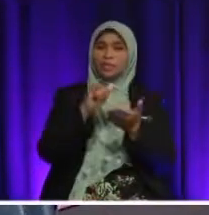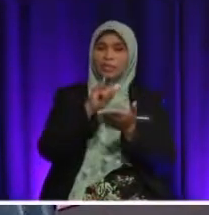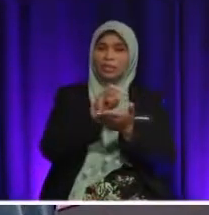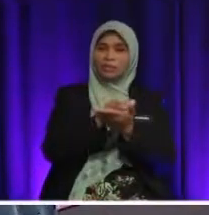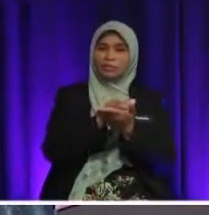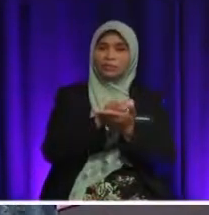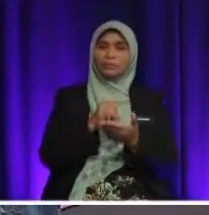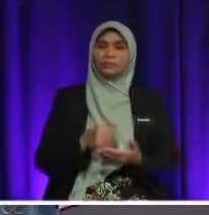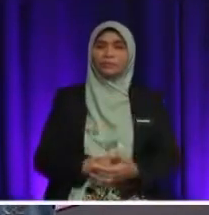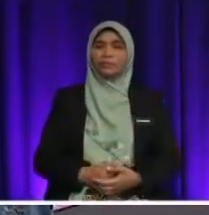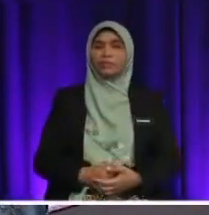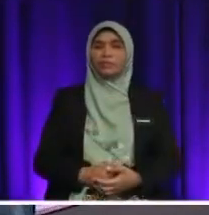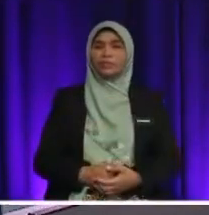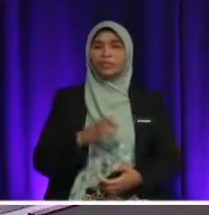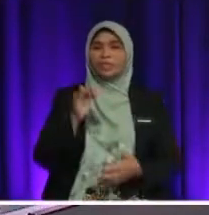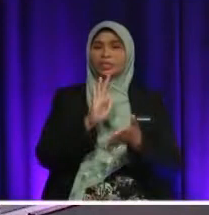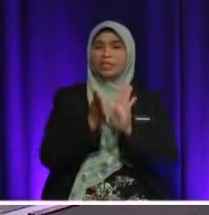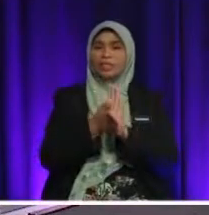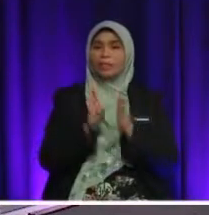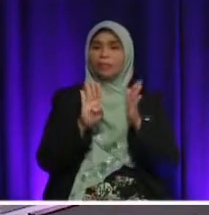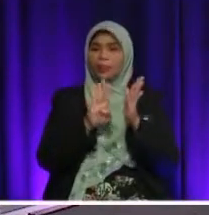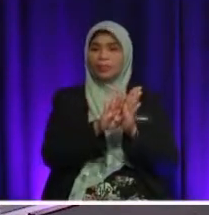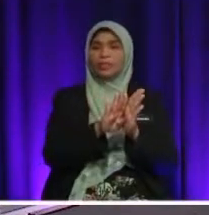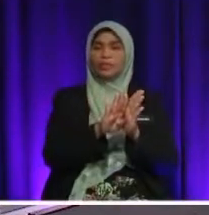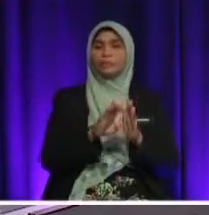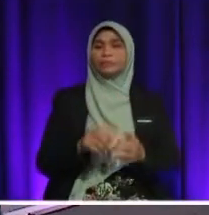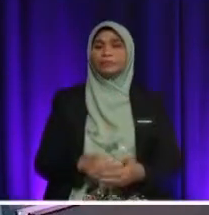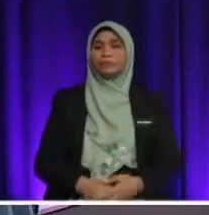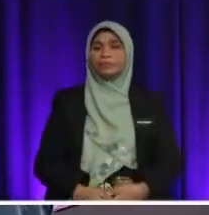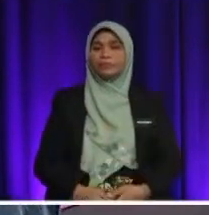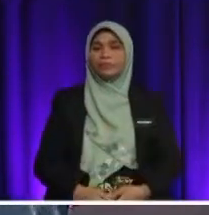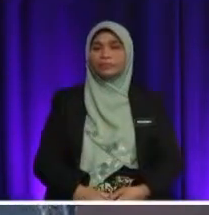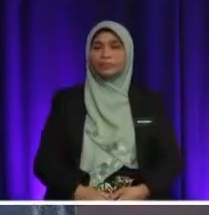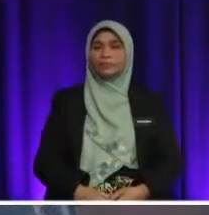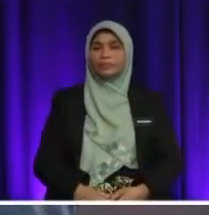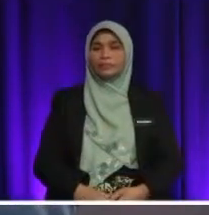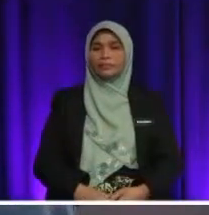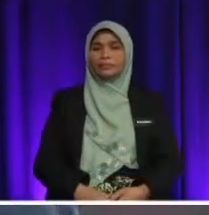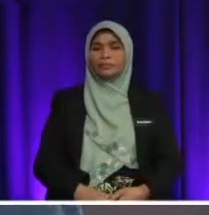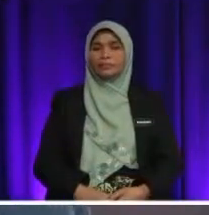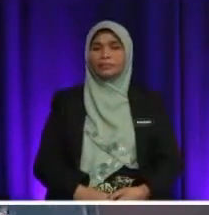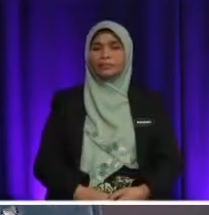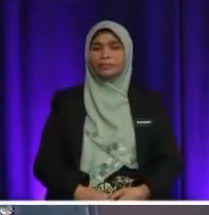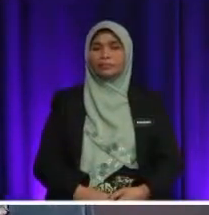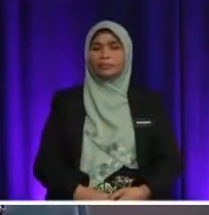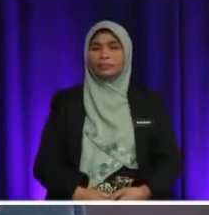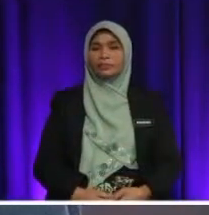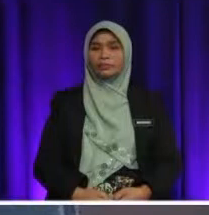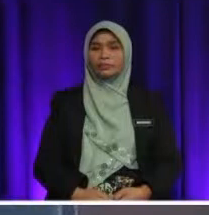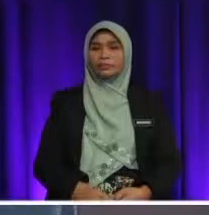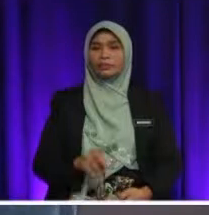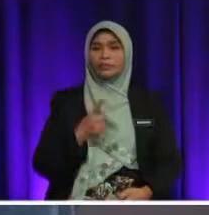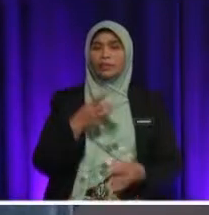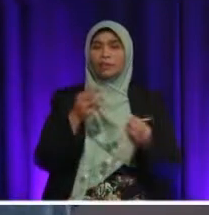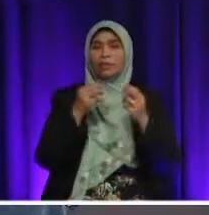yang mana bukti lubang Raja ini taat kepada perintah pemimpin baik juga publik Oke jadi kita